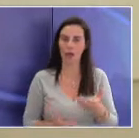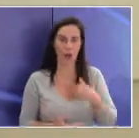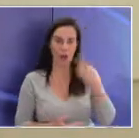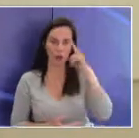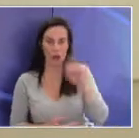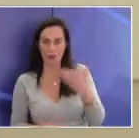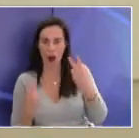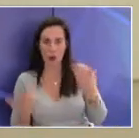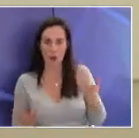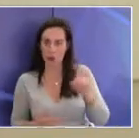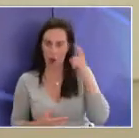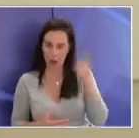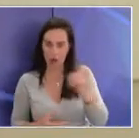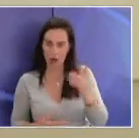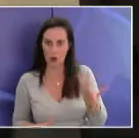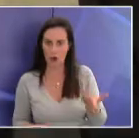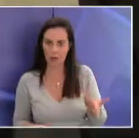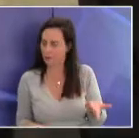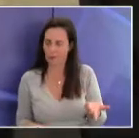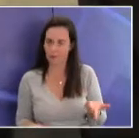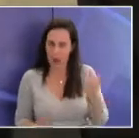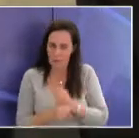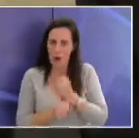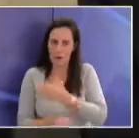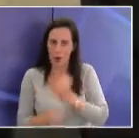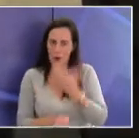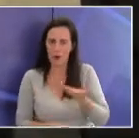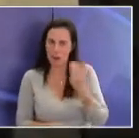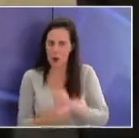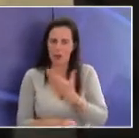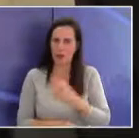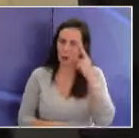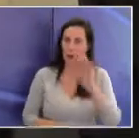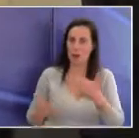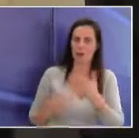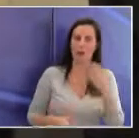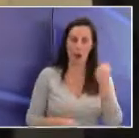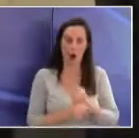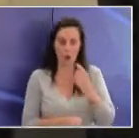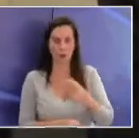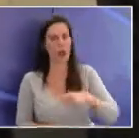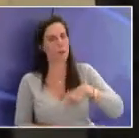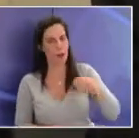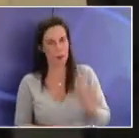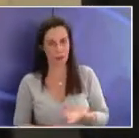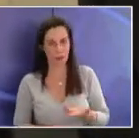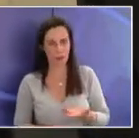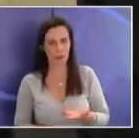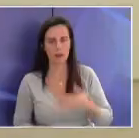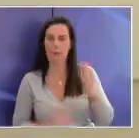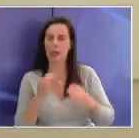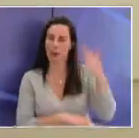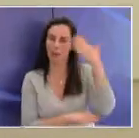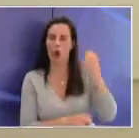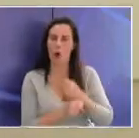חושבת שזה משמעות, מישהו חשב שהוא לא יושב, זאת אומרת, הם עובדים על זה כבר הרבה... לא, אנחנו לא ידענו עד כמה מהר זה יהיה. הם עובדים על זה כבר הרבה מאוד זמן, פרקליט